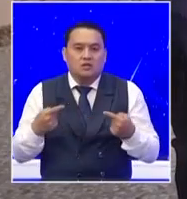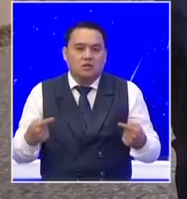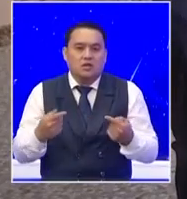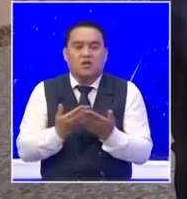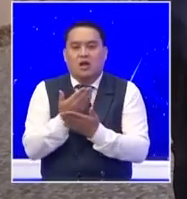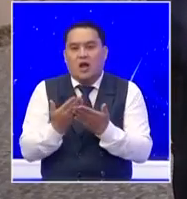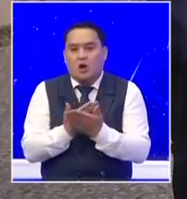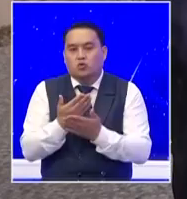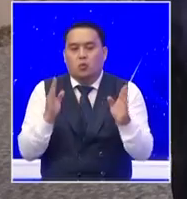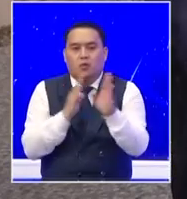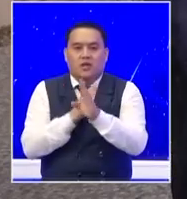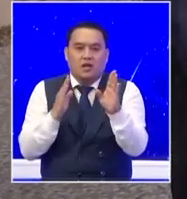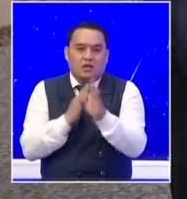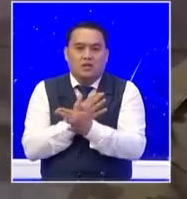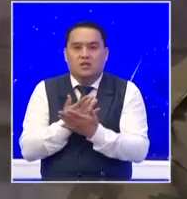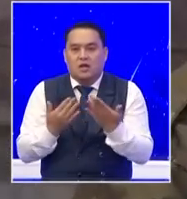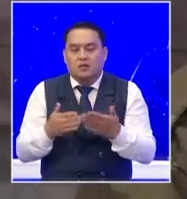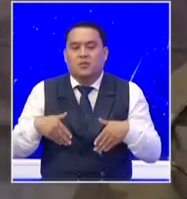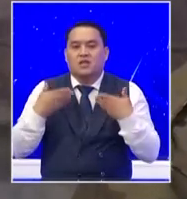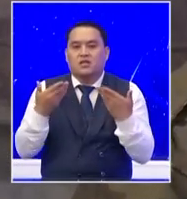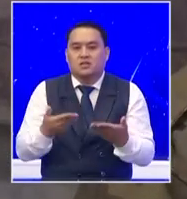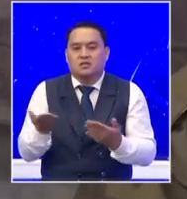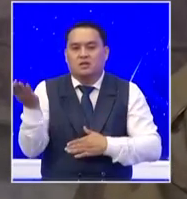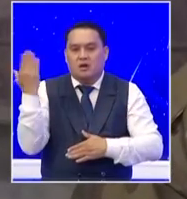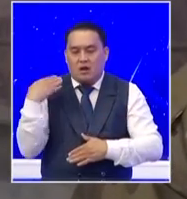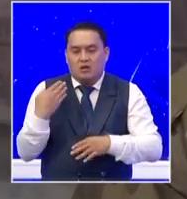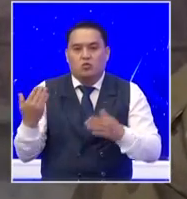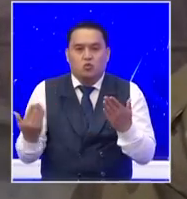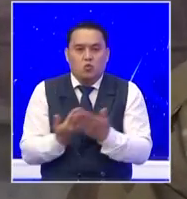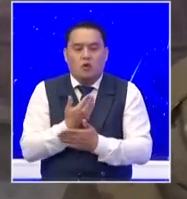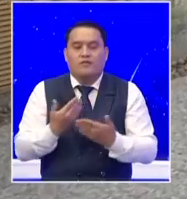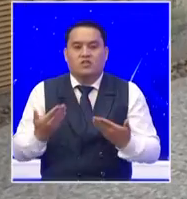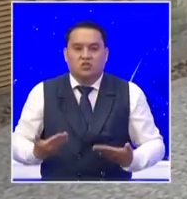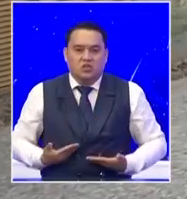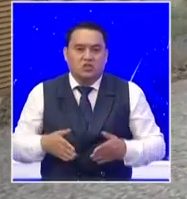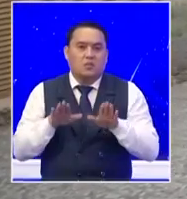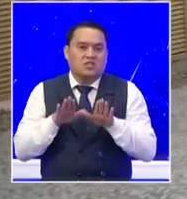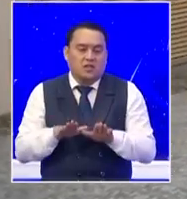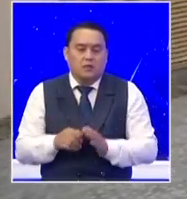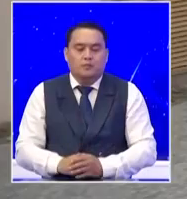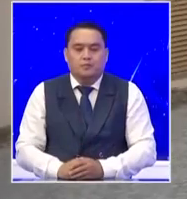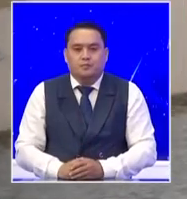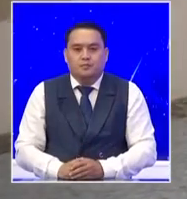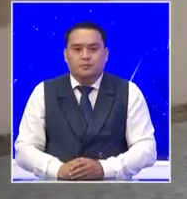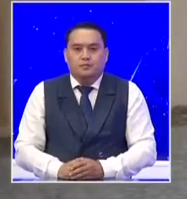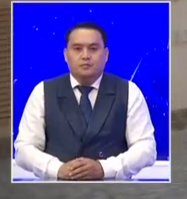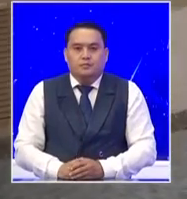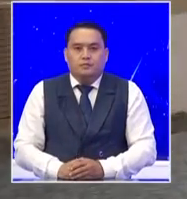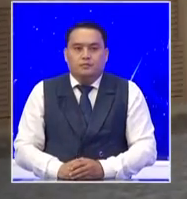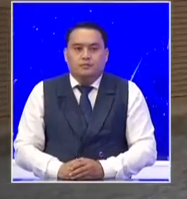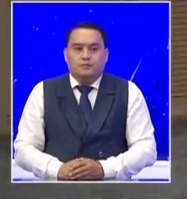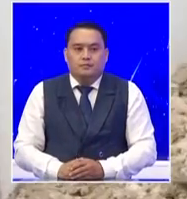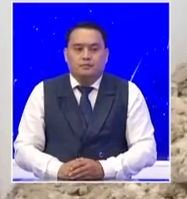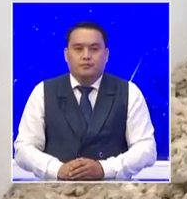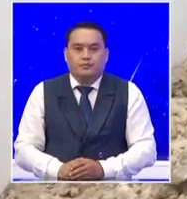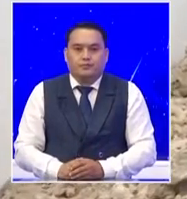рисунками чудесной природы парка и некоторыми представителями древних и современных обитателей этой местности. Айнур Мейрханова, Абылай Кутыкбай, телеканал